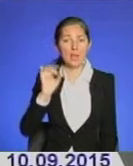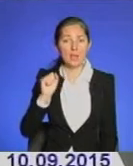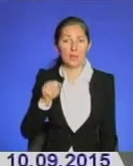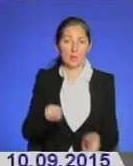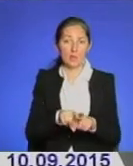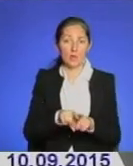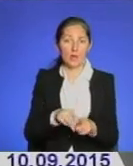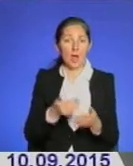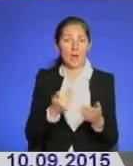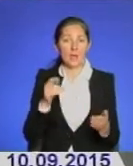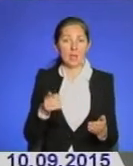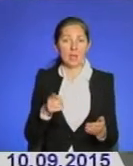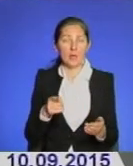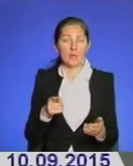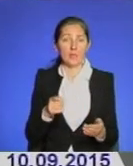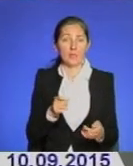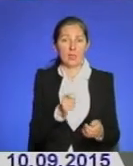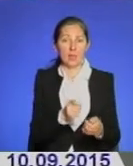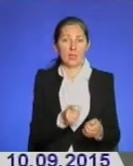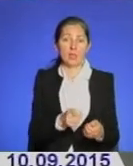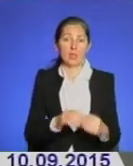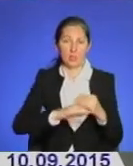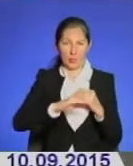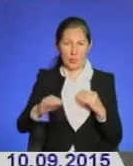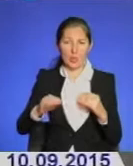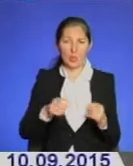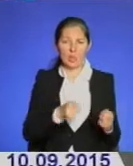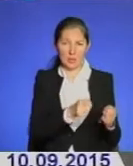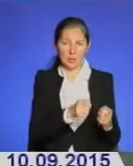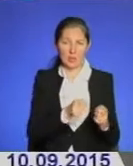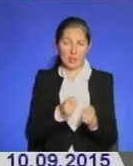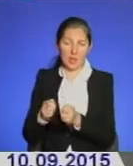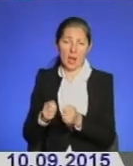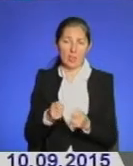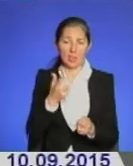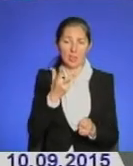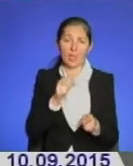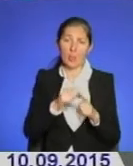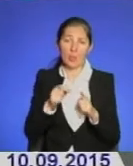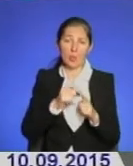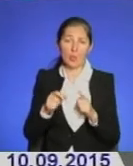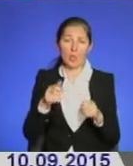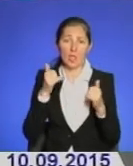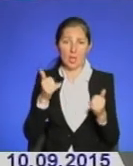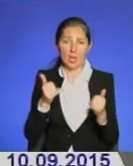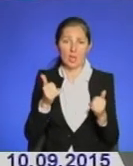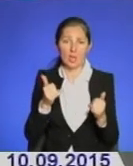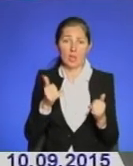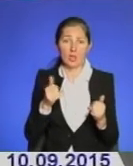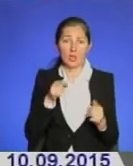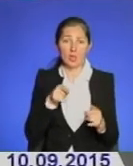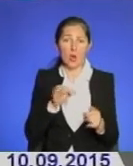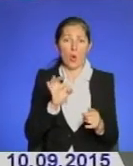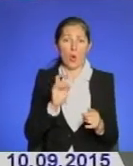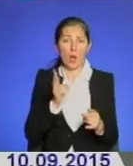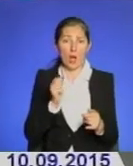в основному, навіть на стрільбах, щоб ми стріляли по 3 патрони, грубо кажучи, з АК. Зараз навіть з того самого АК стріляємо